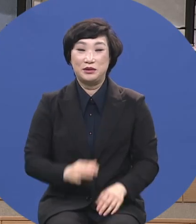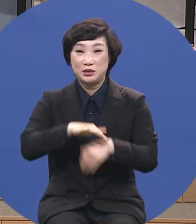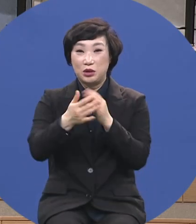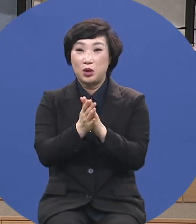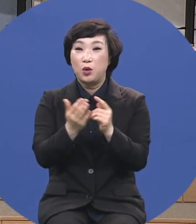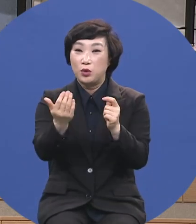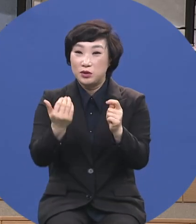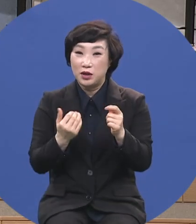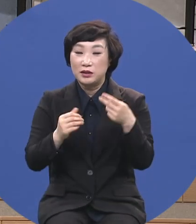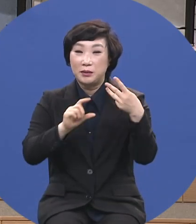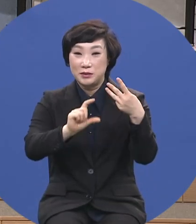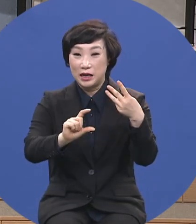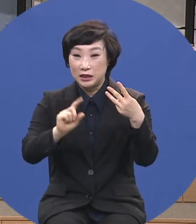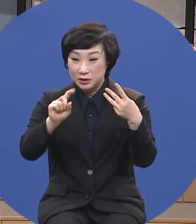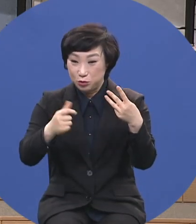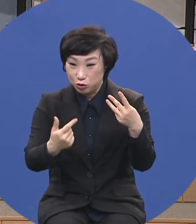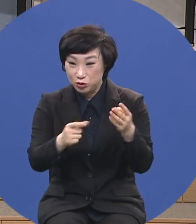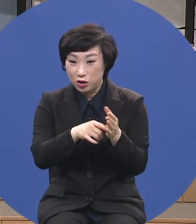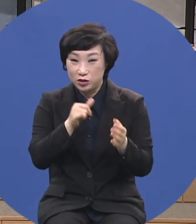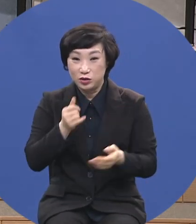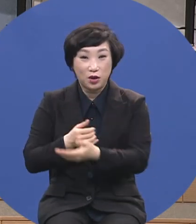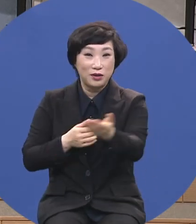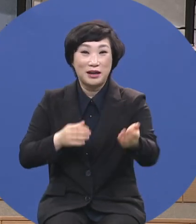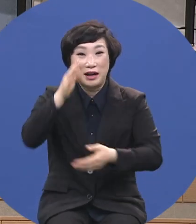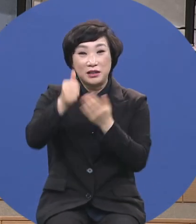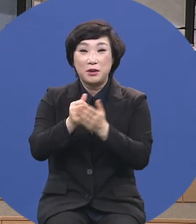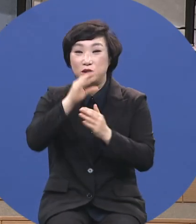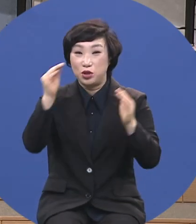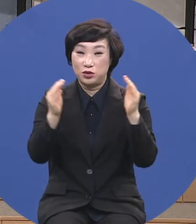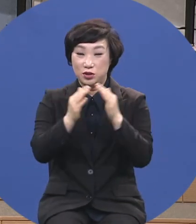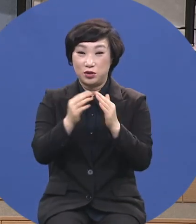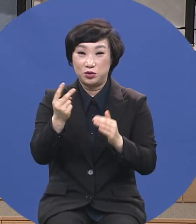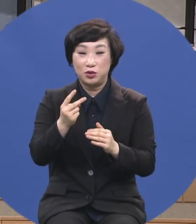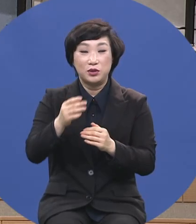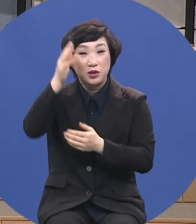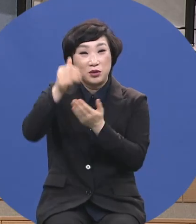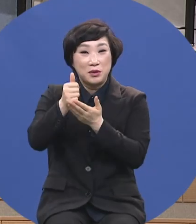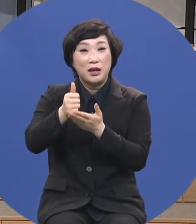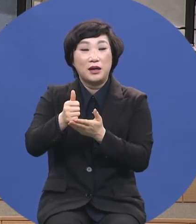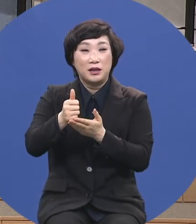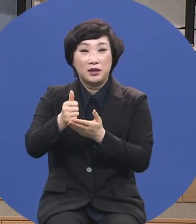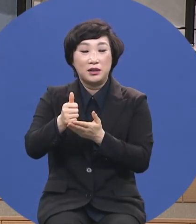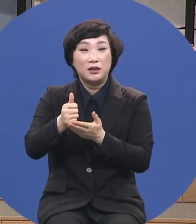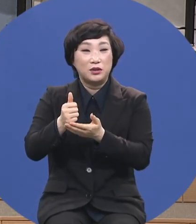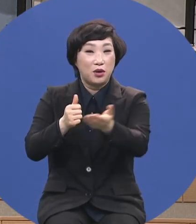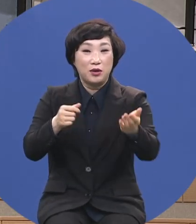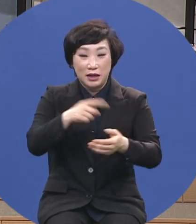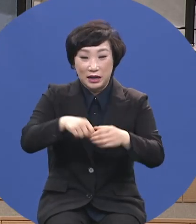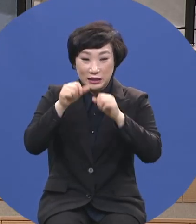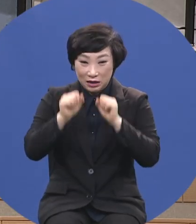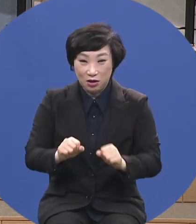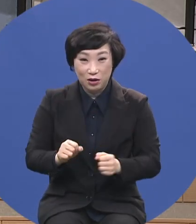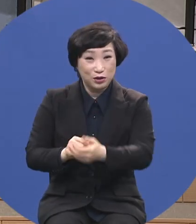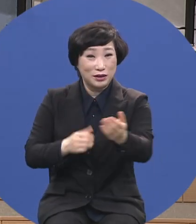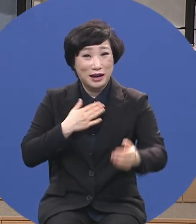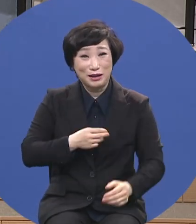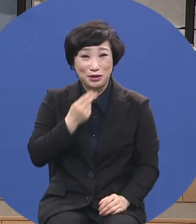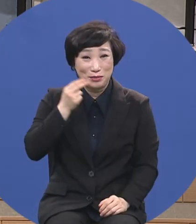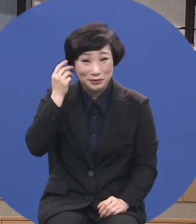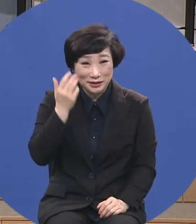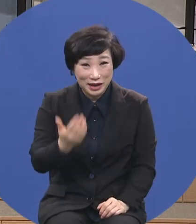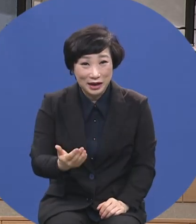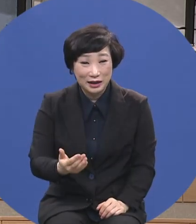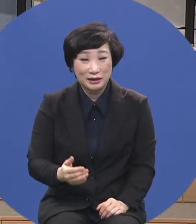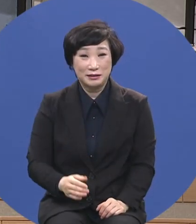고린도전서 3장 16절에 너희가 하나님의 성전인 것과 하나님의 성령이 너희 안에 거하시는